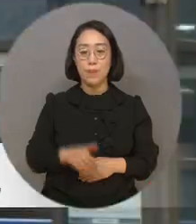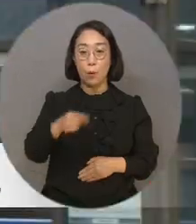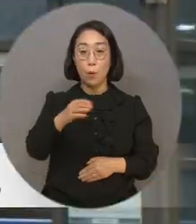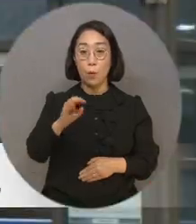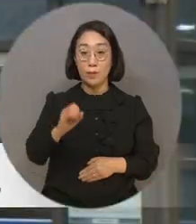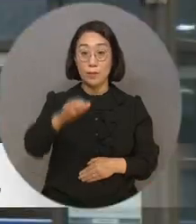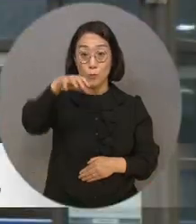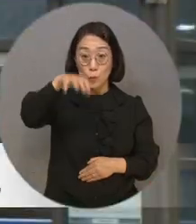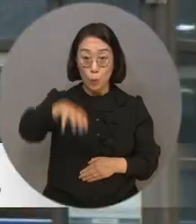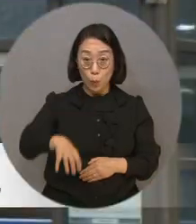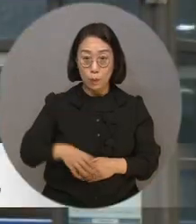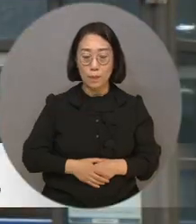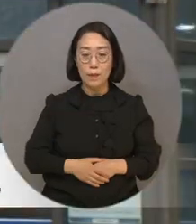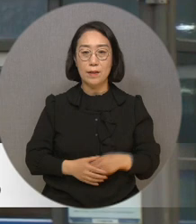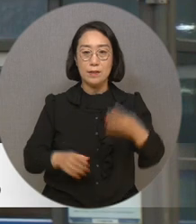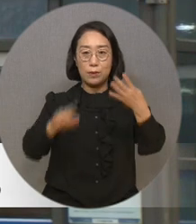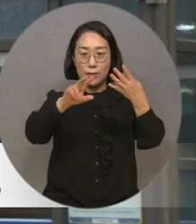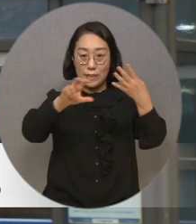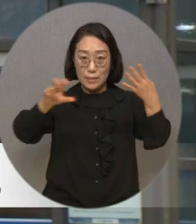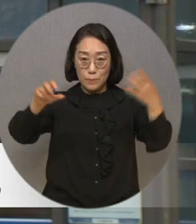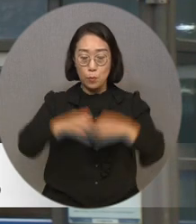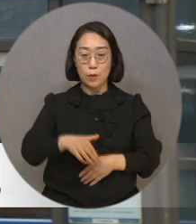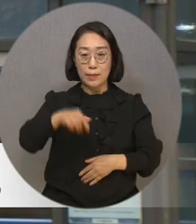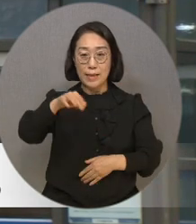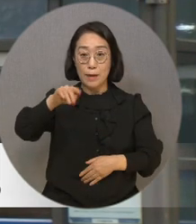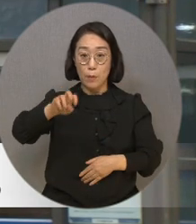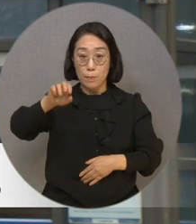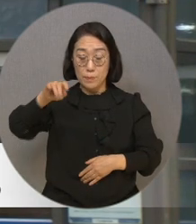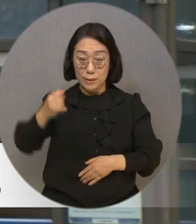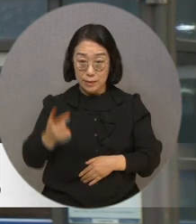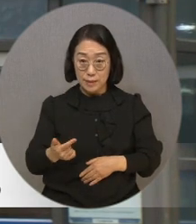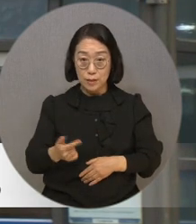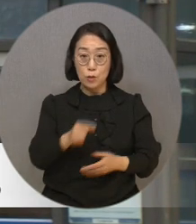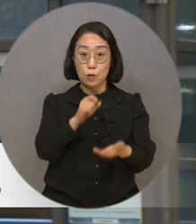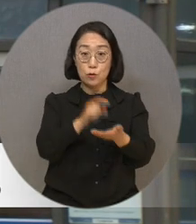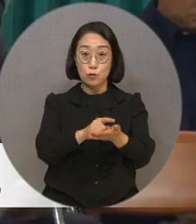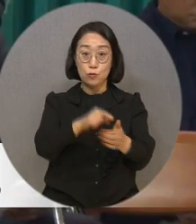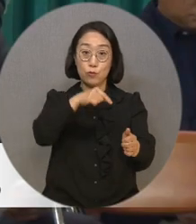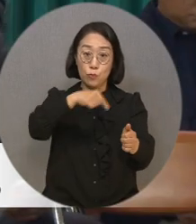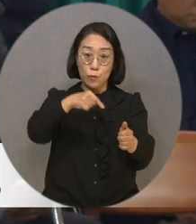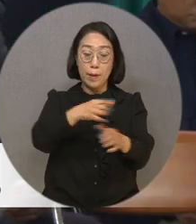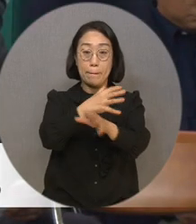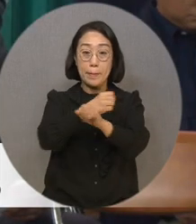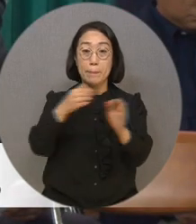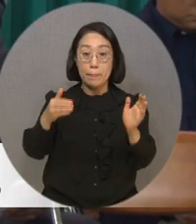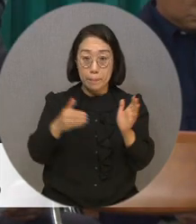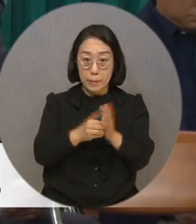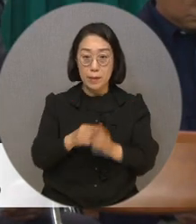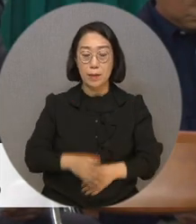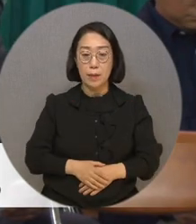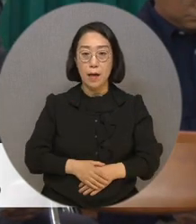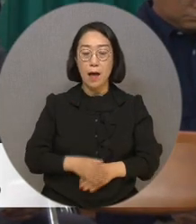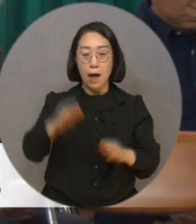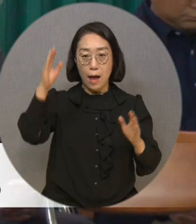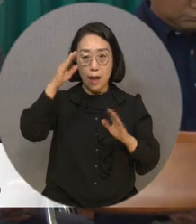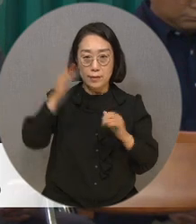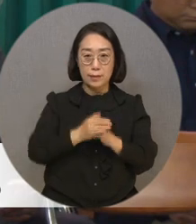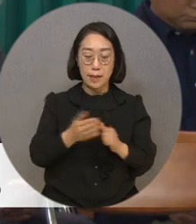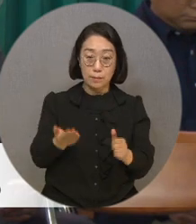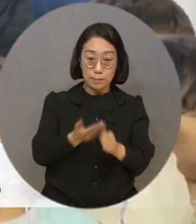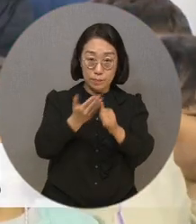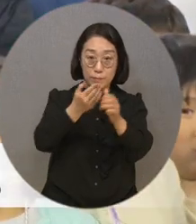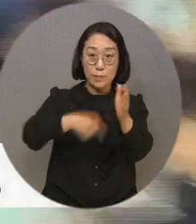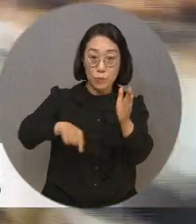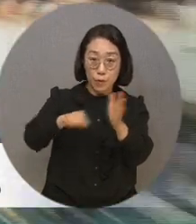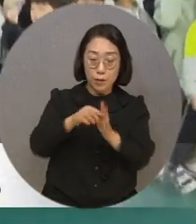고흥군은 지난 25일 사단법인 차범근 축구교실과 업무 협약을 맺고 지방 유소년 축구 육성을 위한